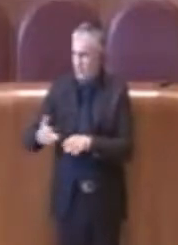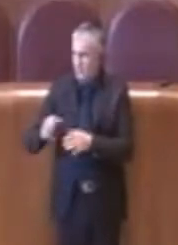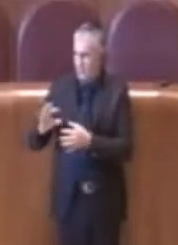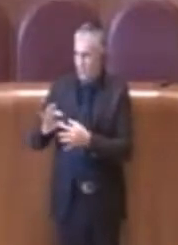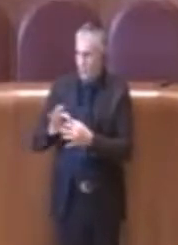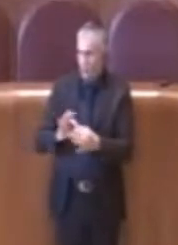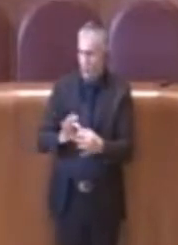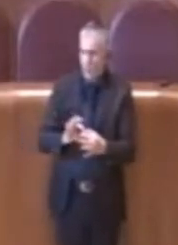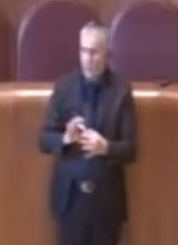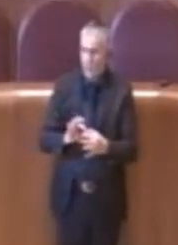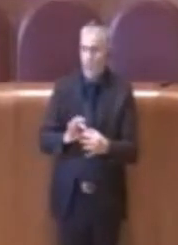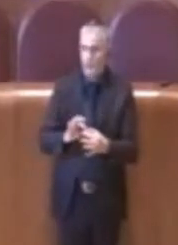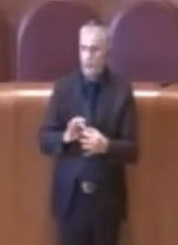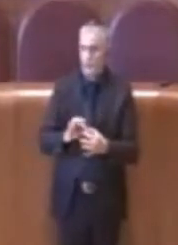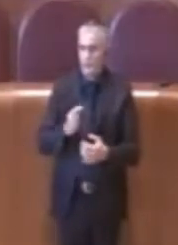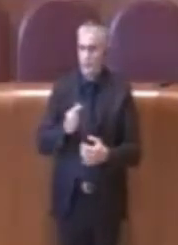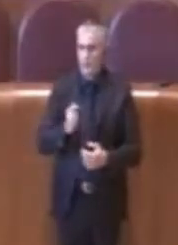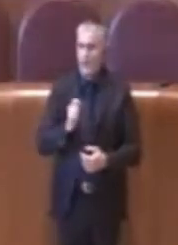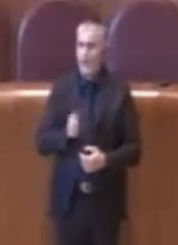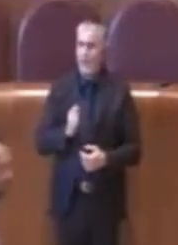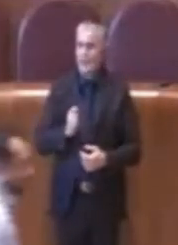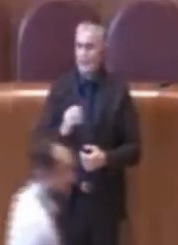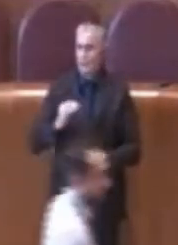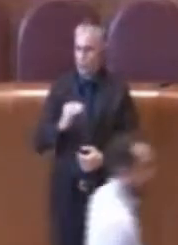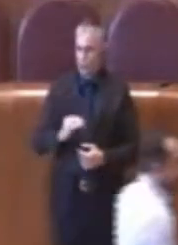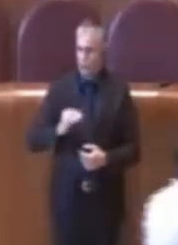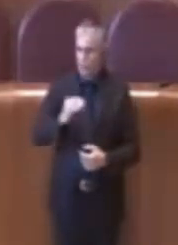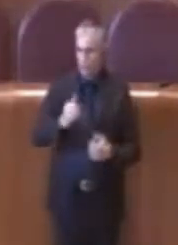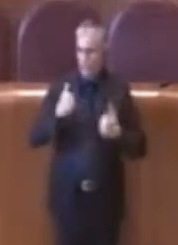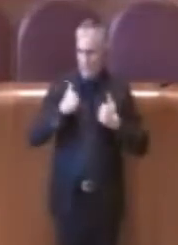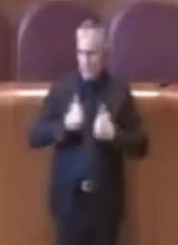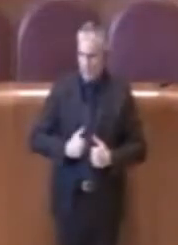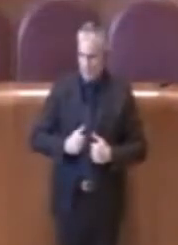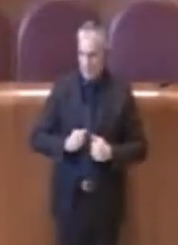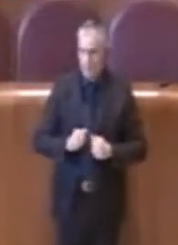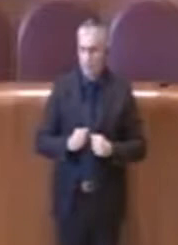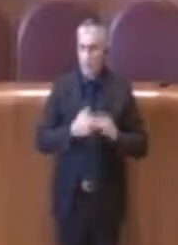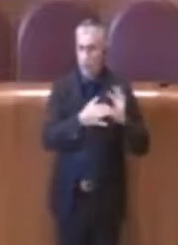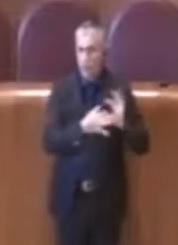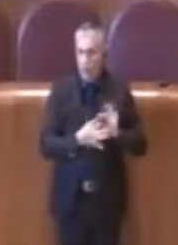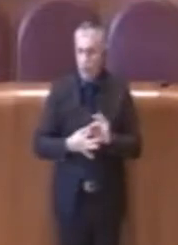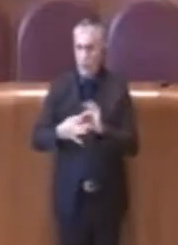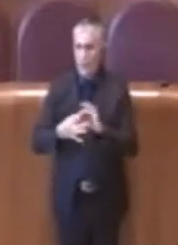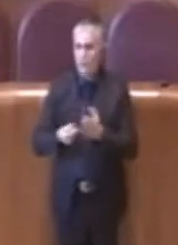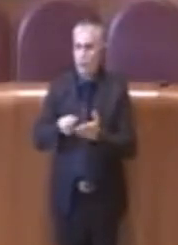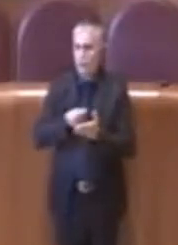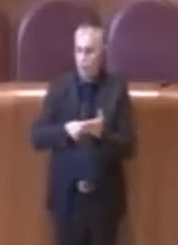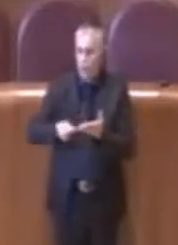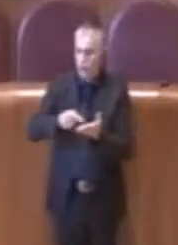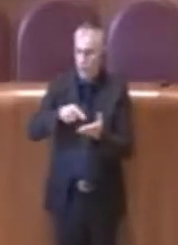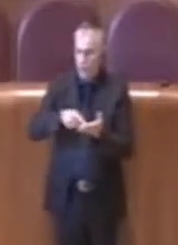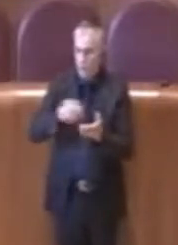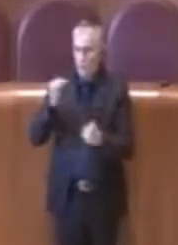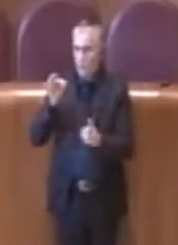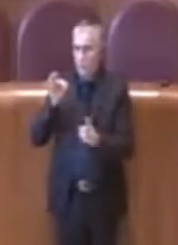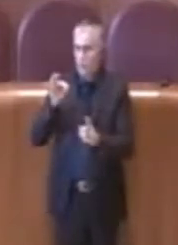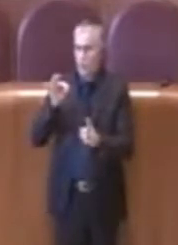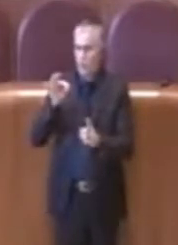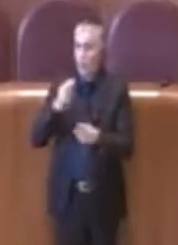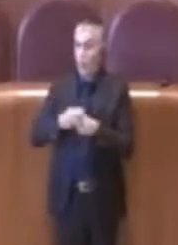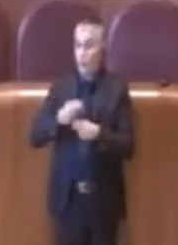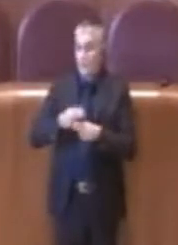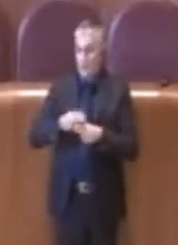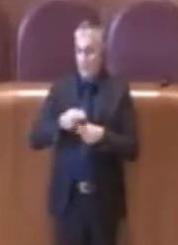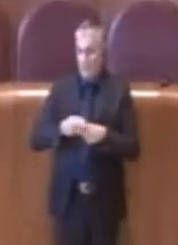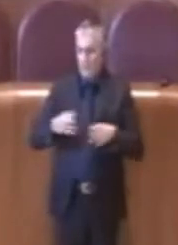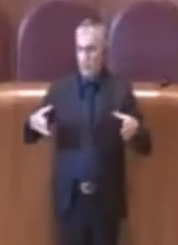inerenti il reddito di cittadinanza, con particolare riferimento ai progetti utili alla collettività,